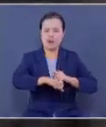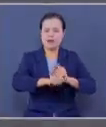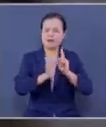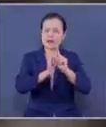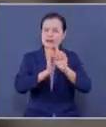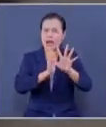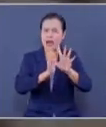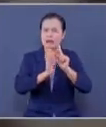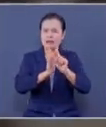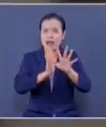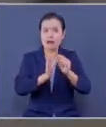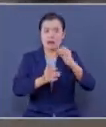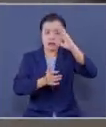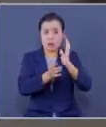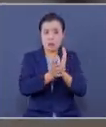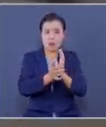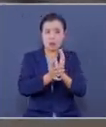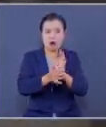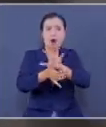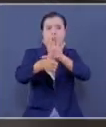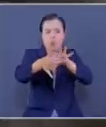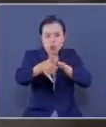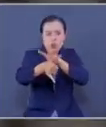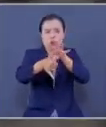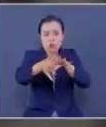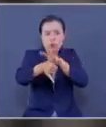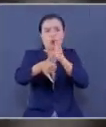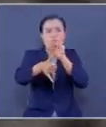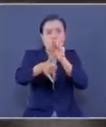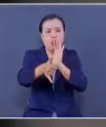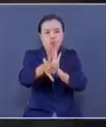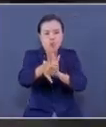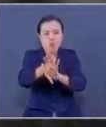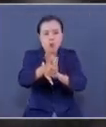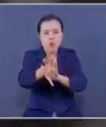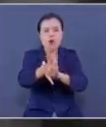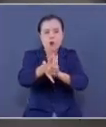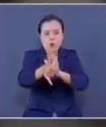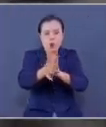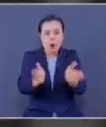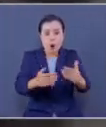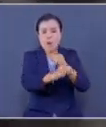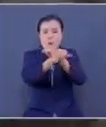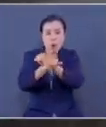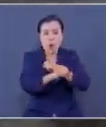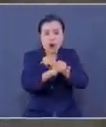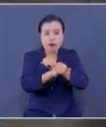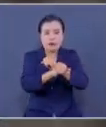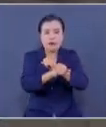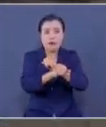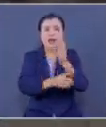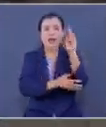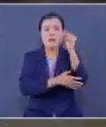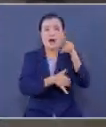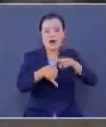นาทีได้ครับตำรวจพยายามที่จะหลอกล่อทุกวิถีทางให้ชายคนนี้ออกมาจากห้องนิรภัยครับแล้วก็ใช้ไม้ง่าม